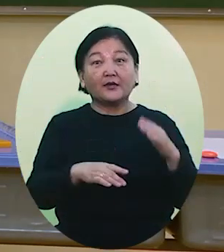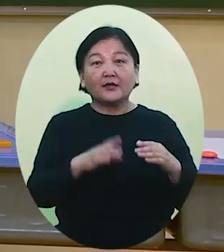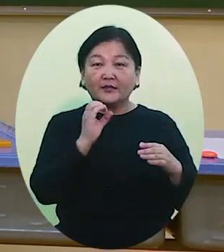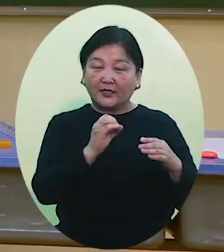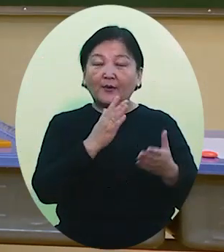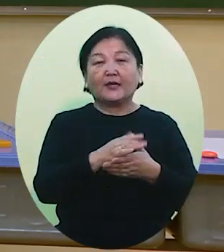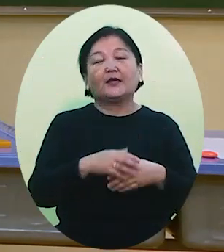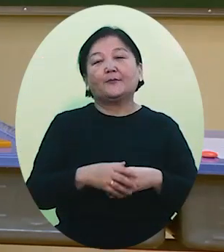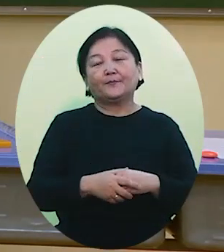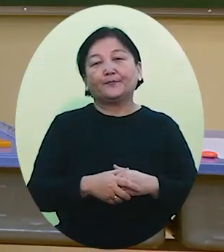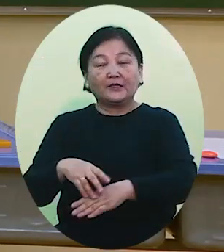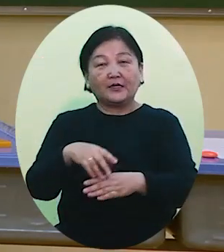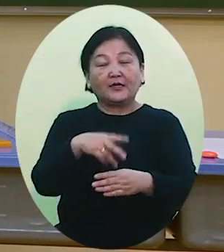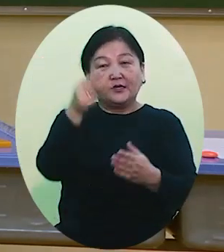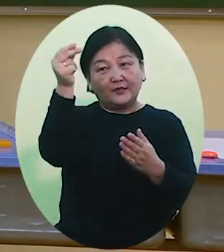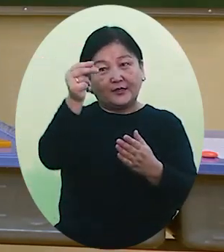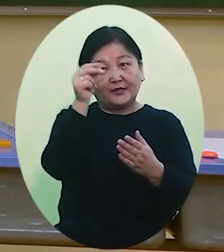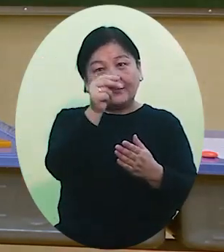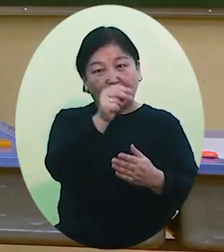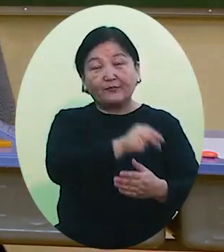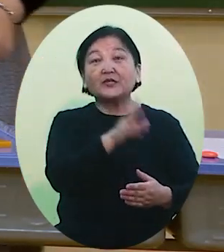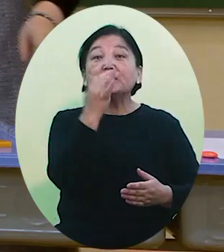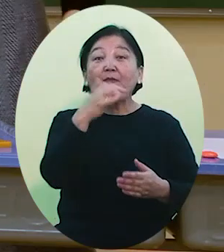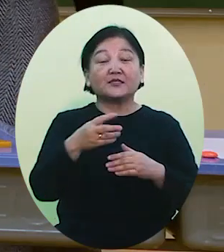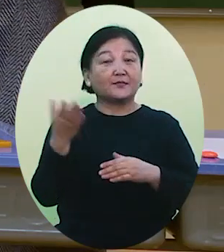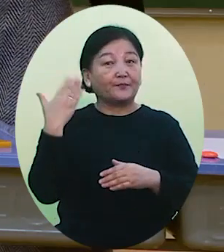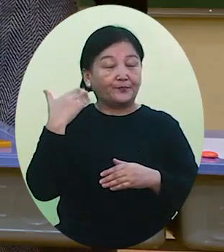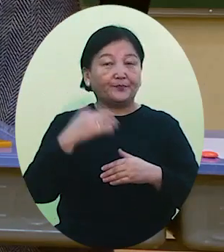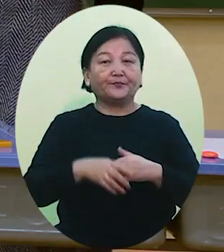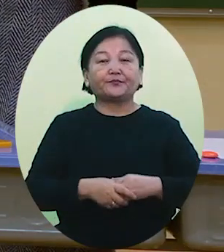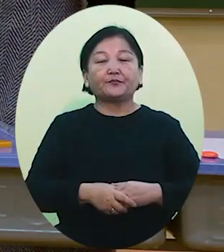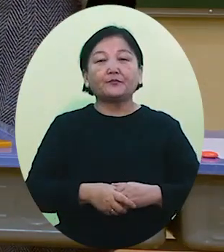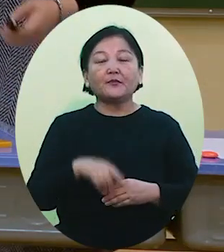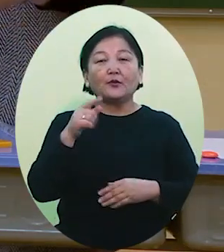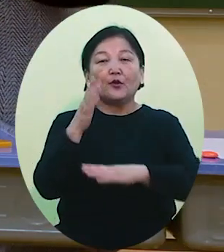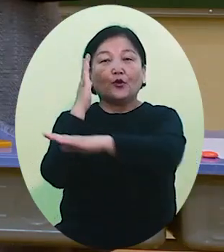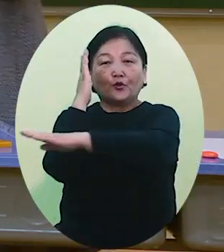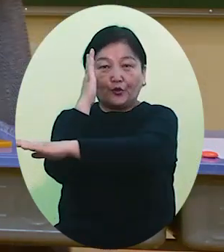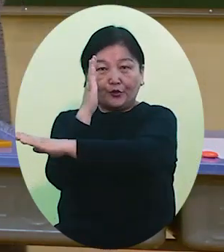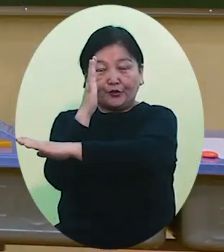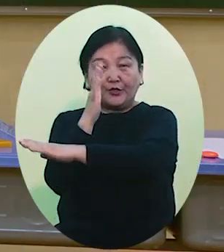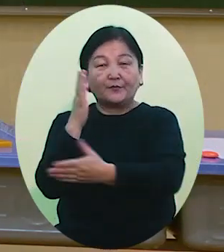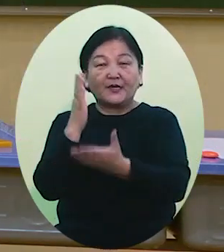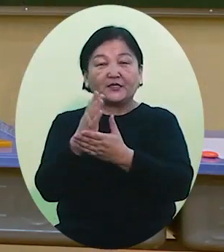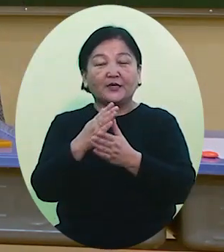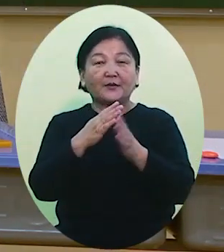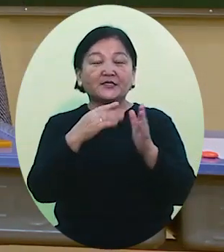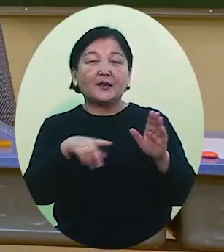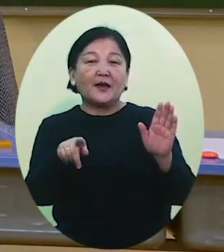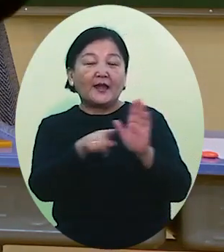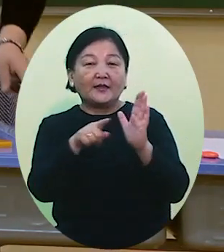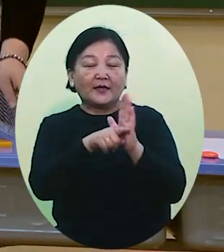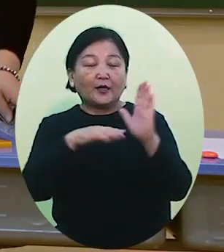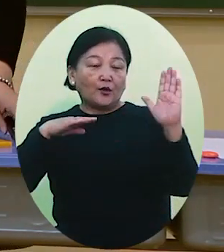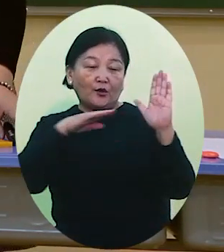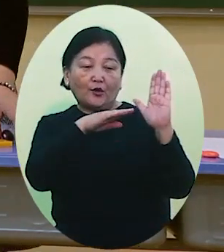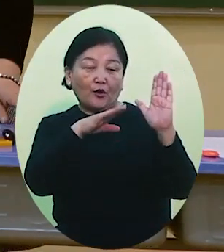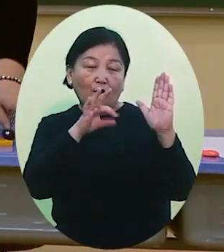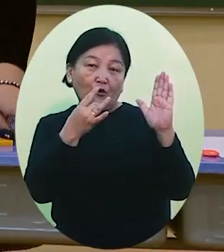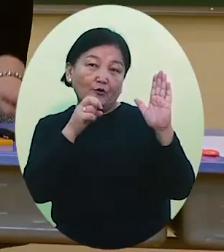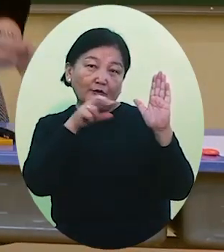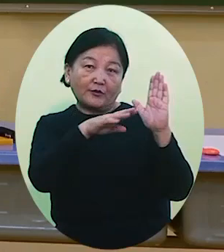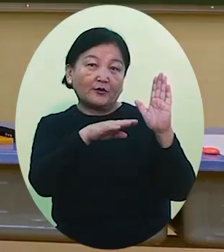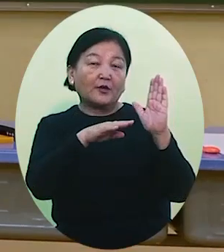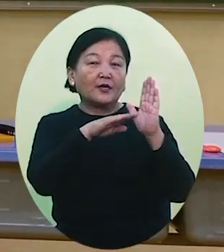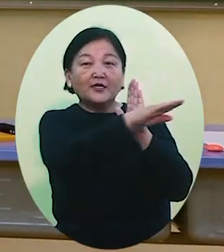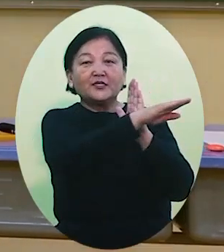За координатын хавтгаар дээр тэмдэглэхийн тулд бас оролт гаралтын хүснэгтийг бид нар бүгэлсэн байх шаардлагатай байдаг. За энэ хүснэгт нь